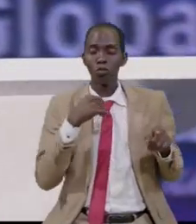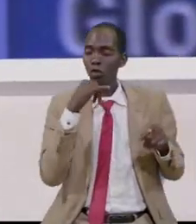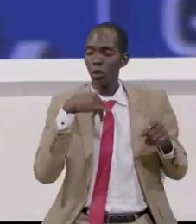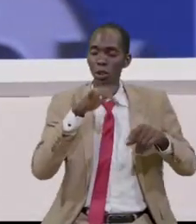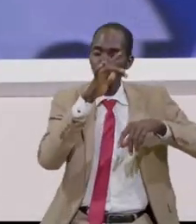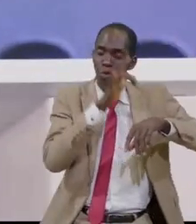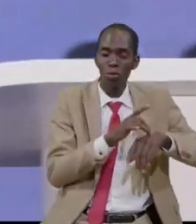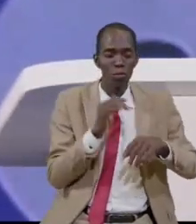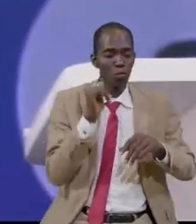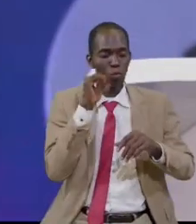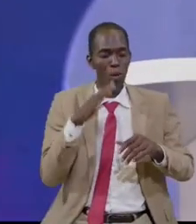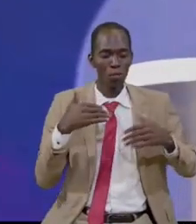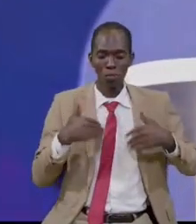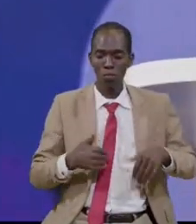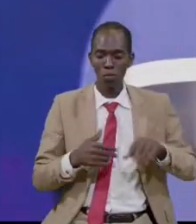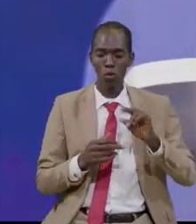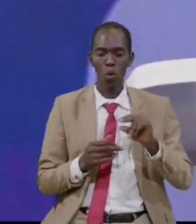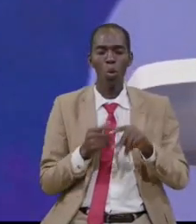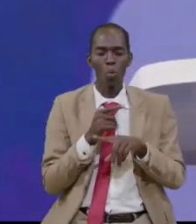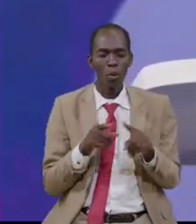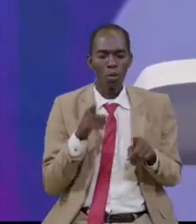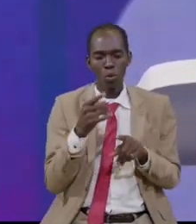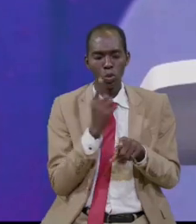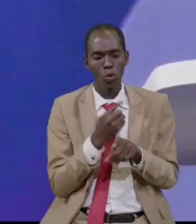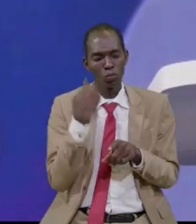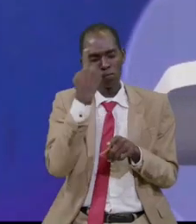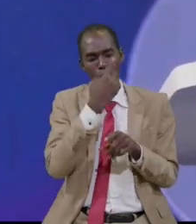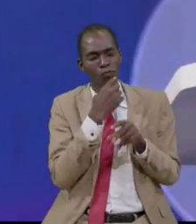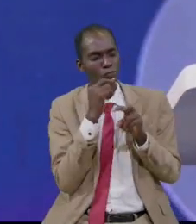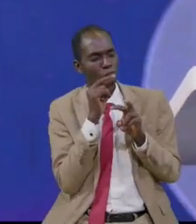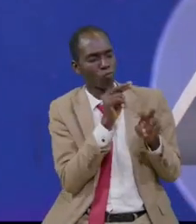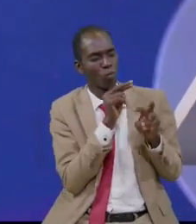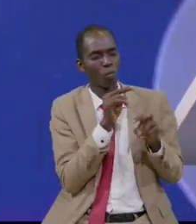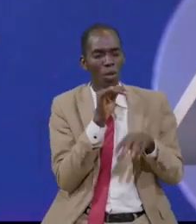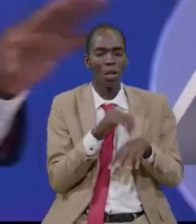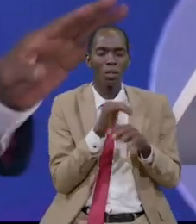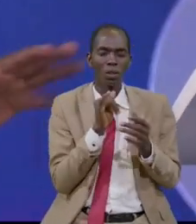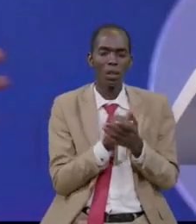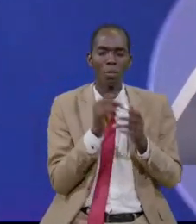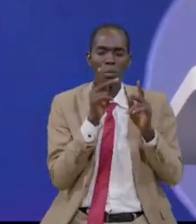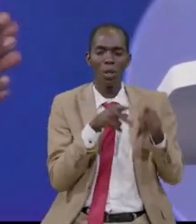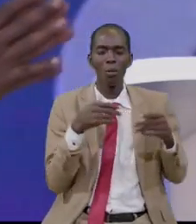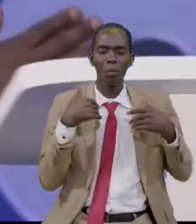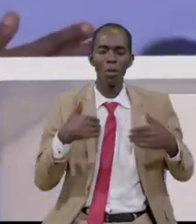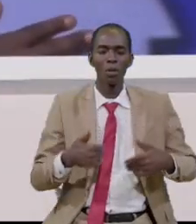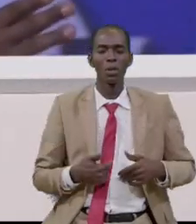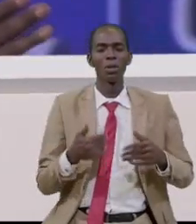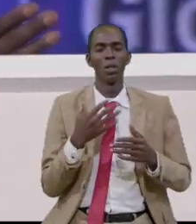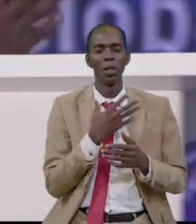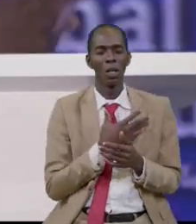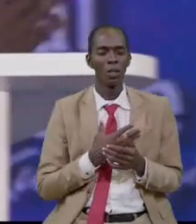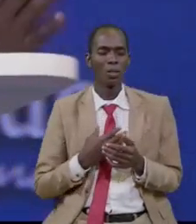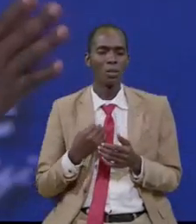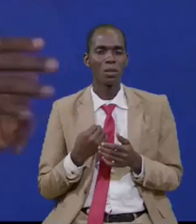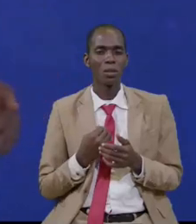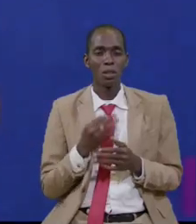Tu n'as même pas touché les parties délicates de son corps. Vous n'avez même pas fait cela. Mais